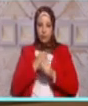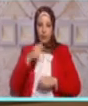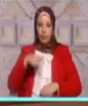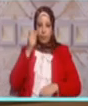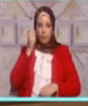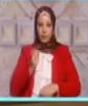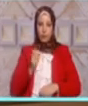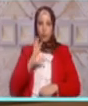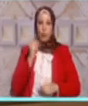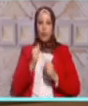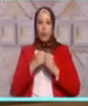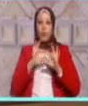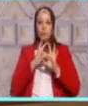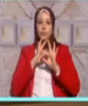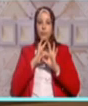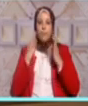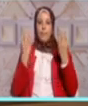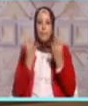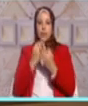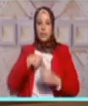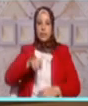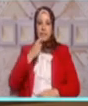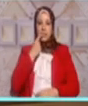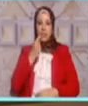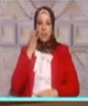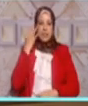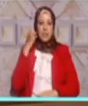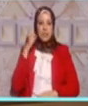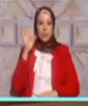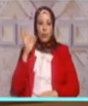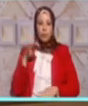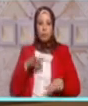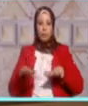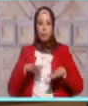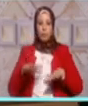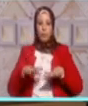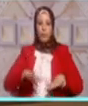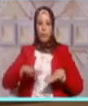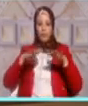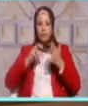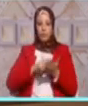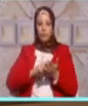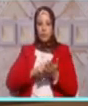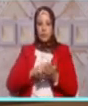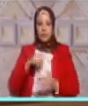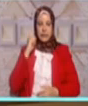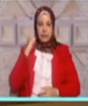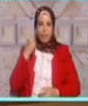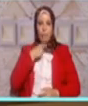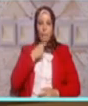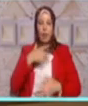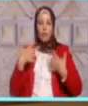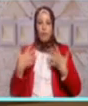في الثانوية العامة اللي كانوا على مدار السنة كلها في حالة قلق وخوف، سمعنا زغاريد، سمعنا